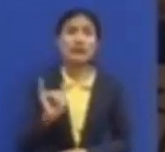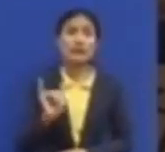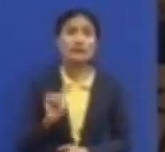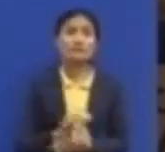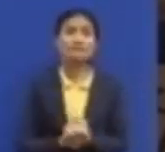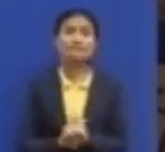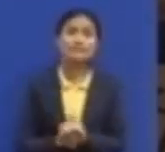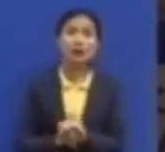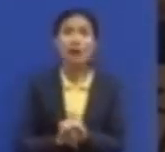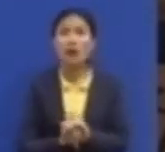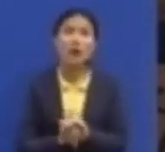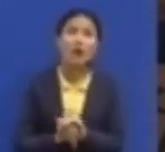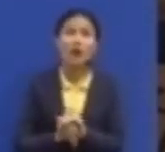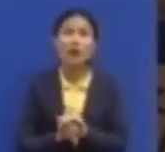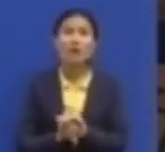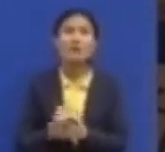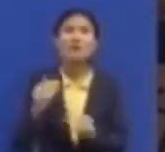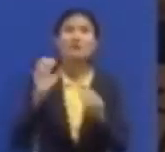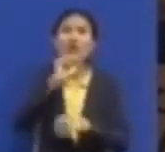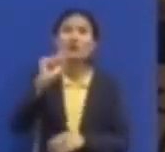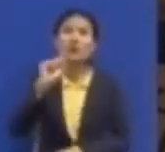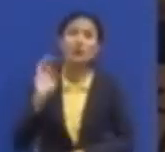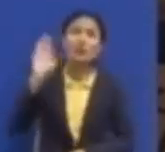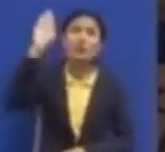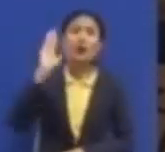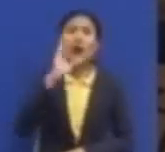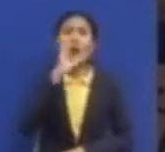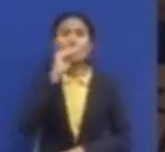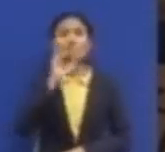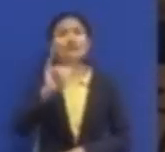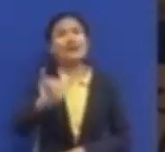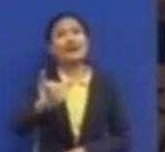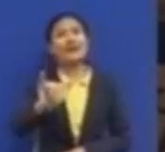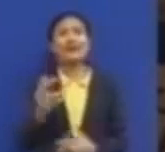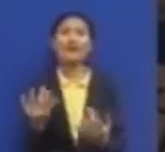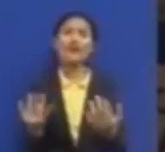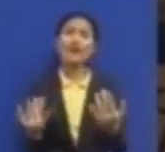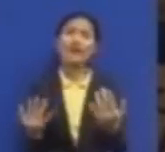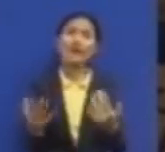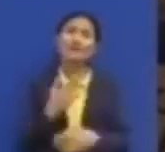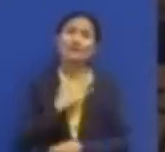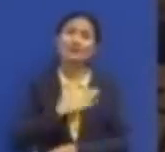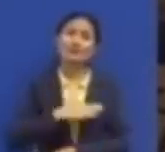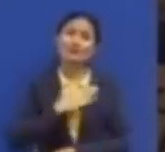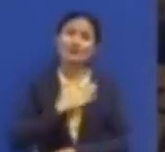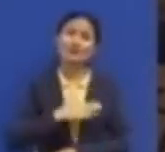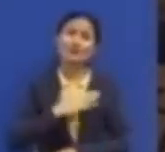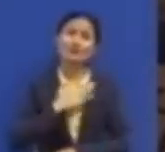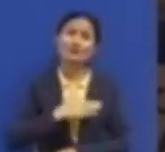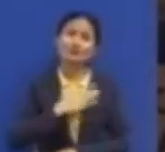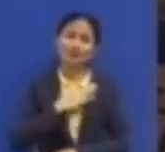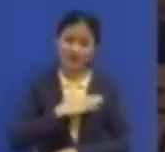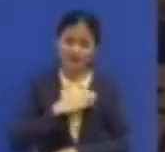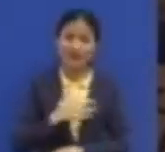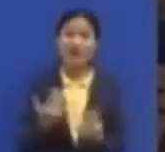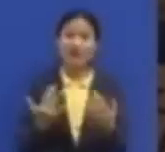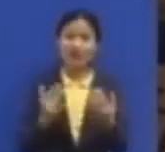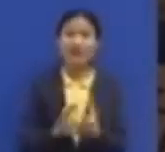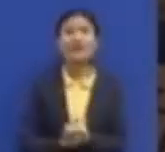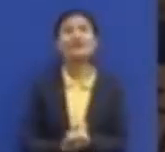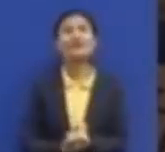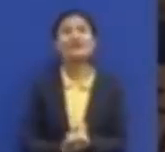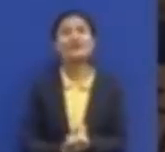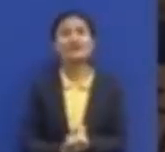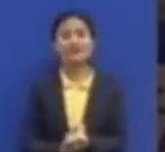ได้สักครู่ครับ